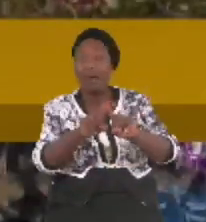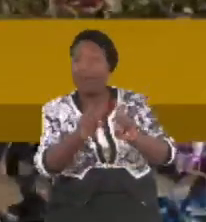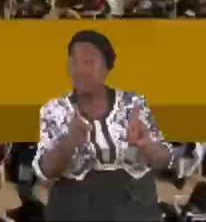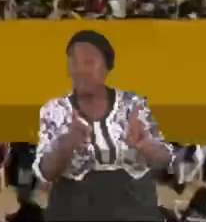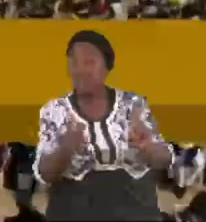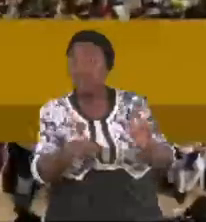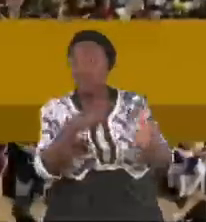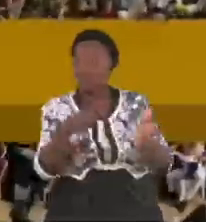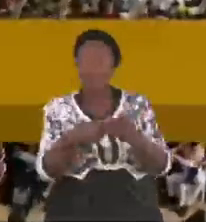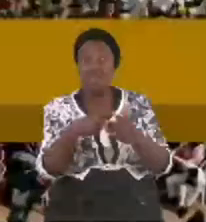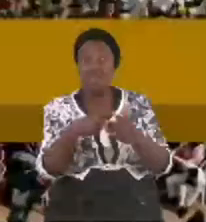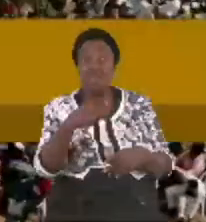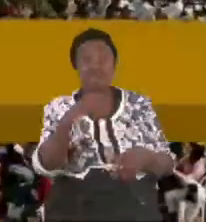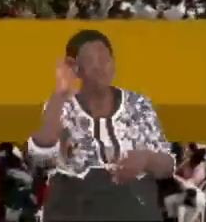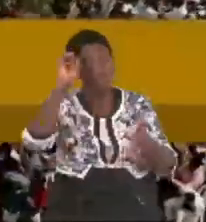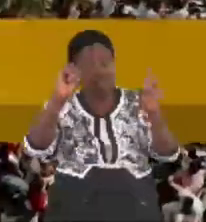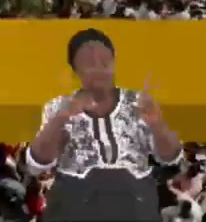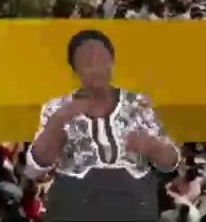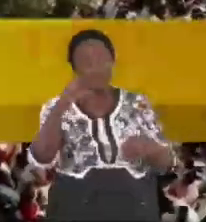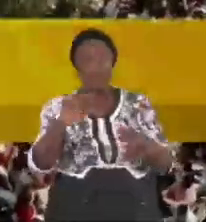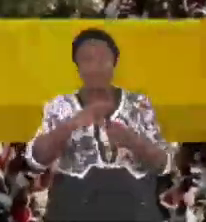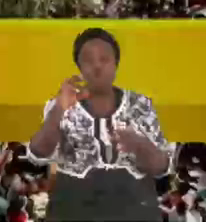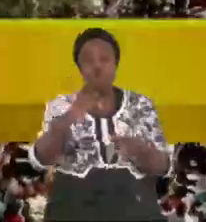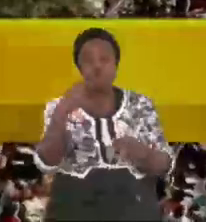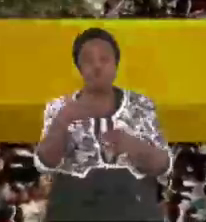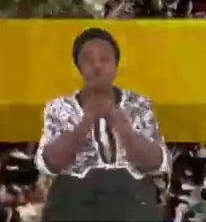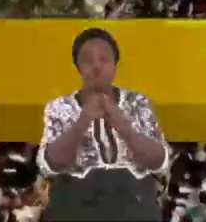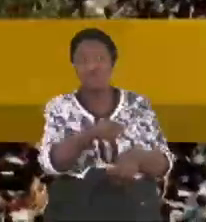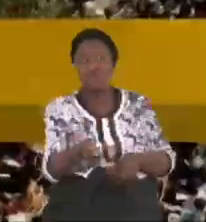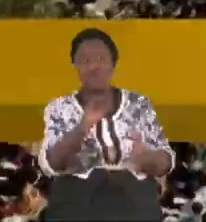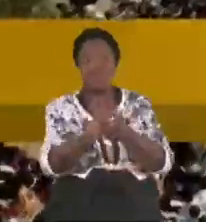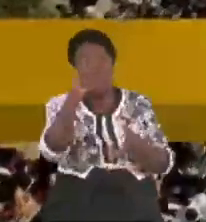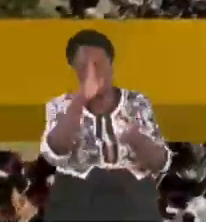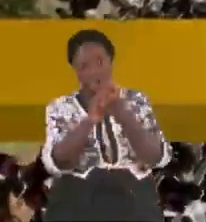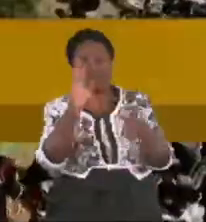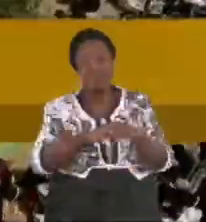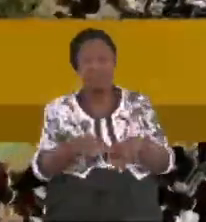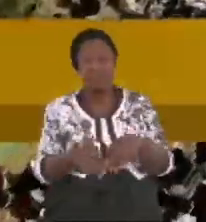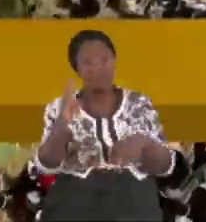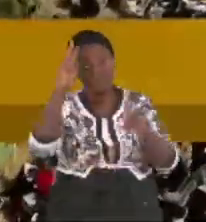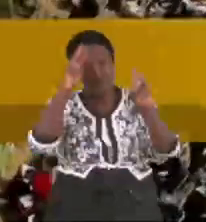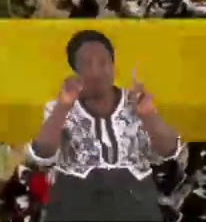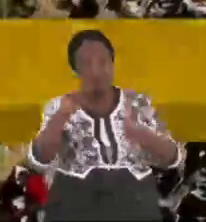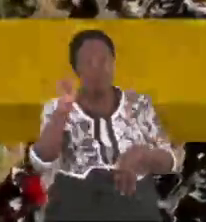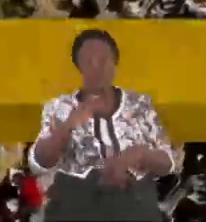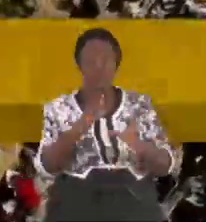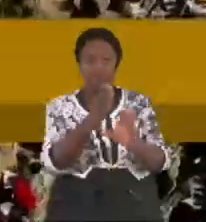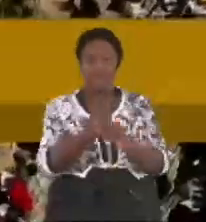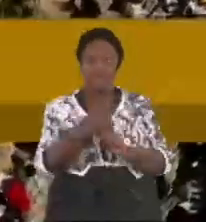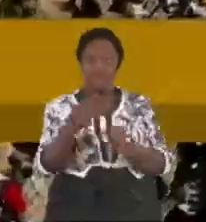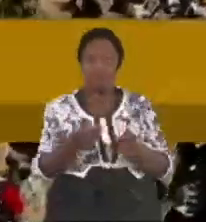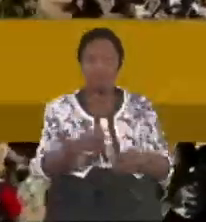de l'Esprit que devaient recevoir ceux qui croiraient en lui, car l'Esprit n'était